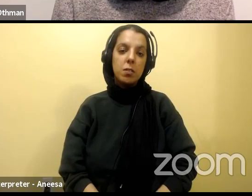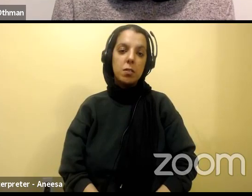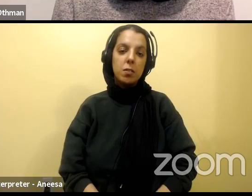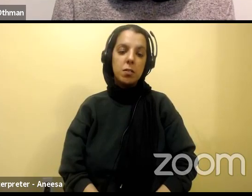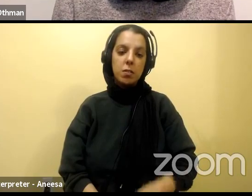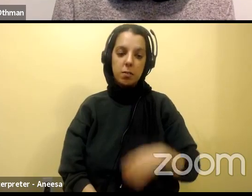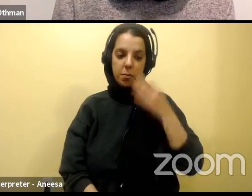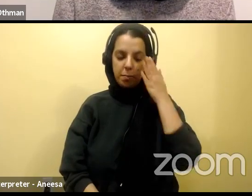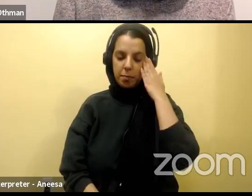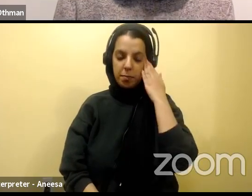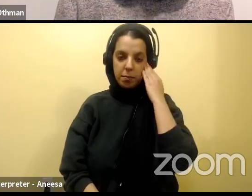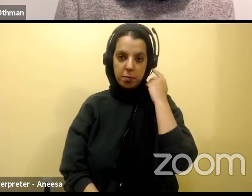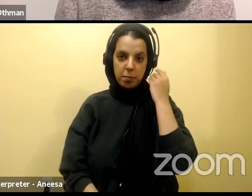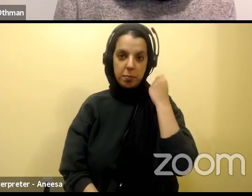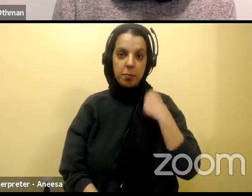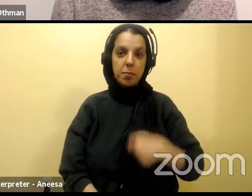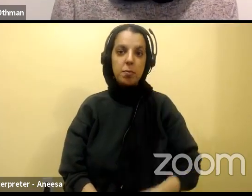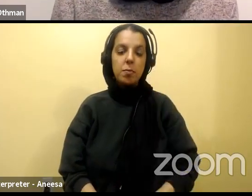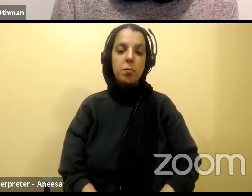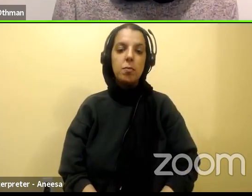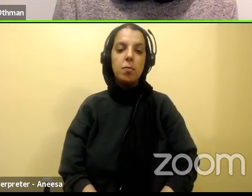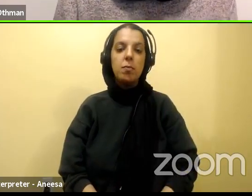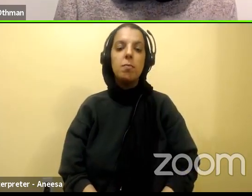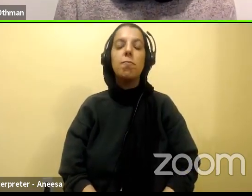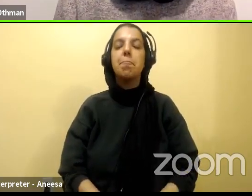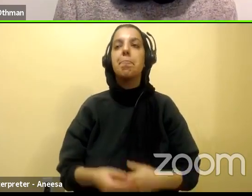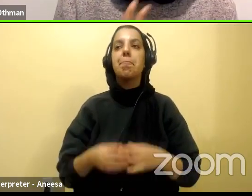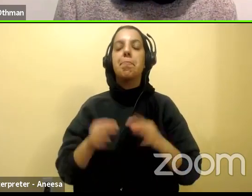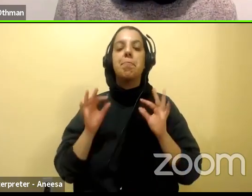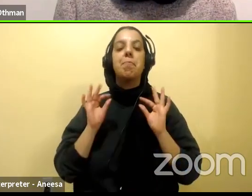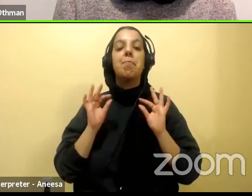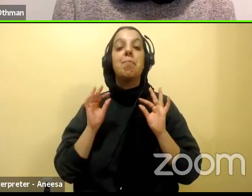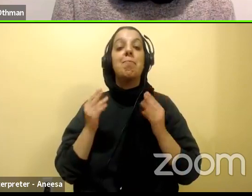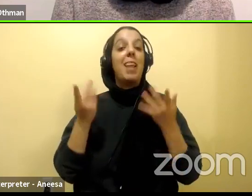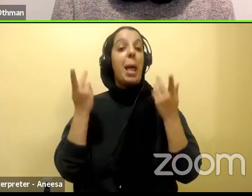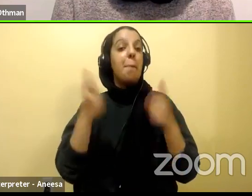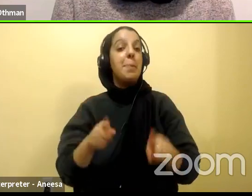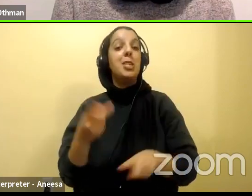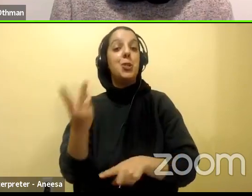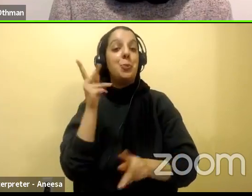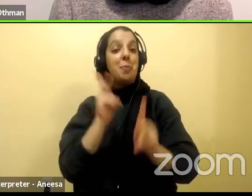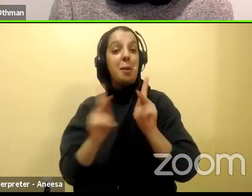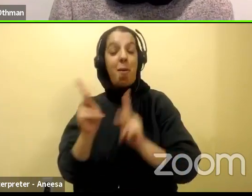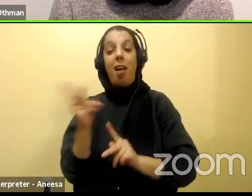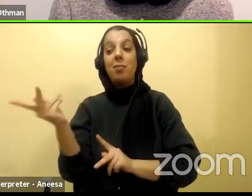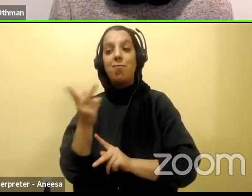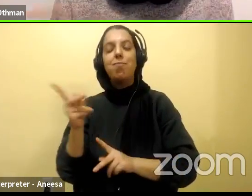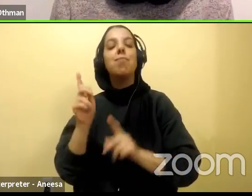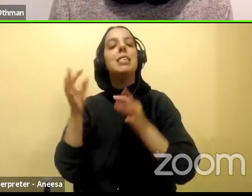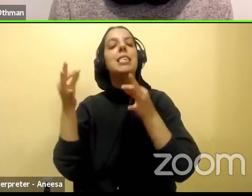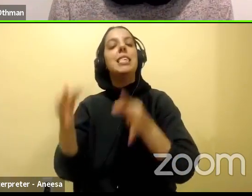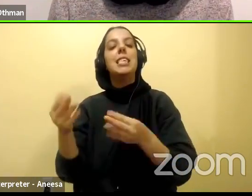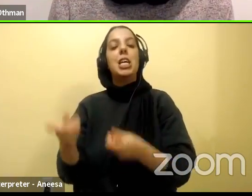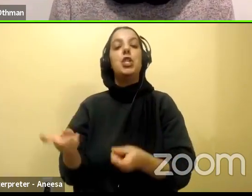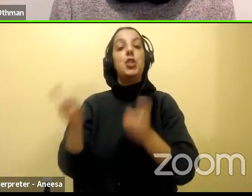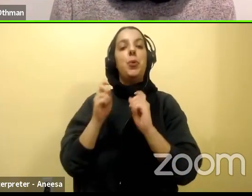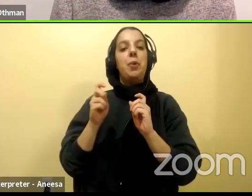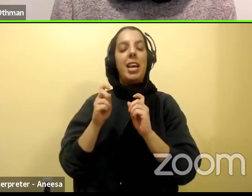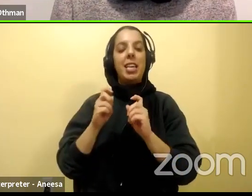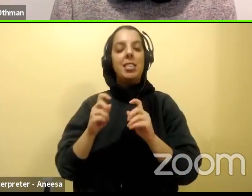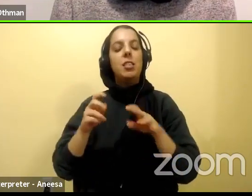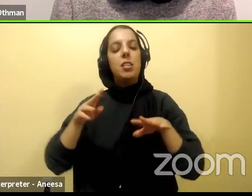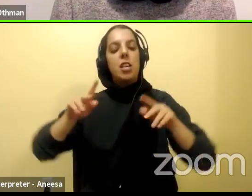بالحرب. So thankfully, 2 people decided to donate a chair for me, one for me and one for my